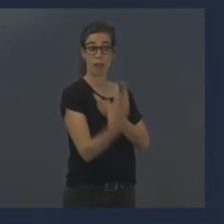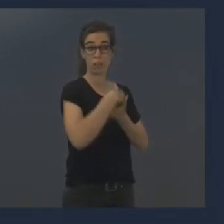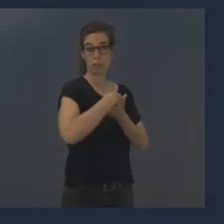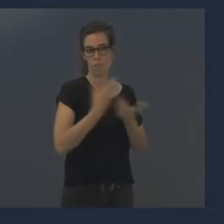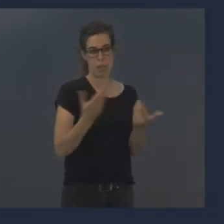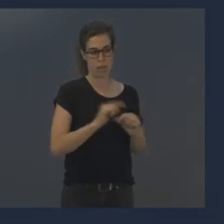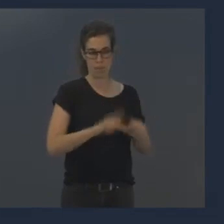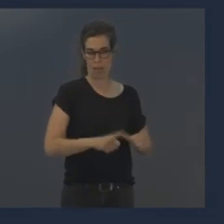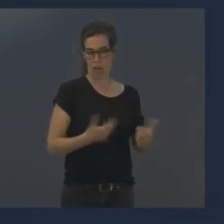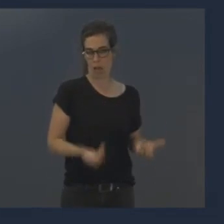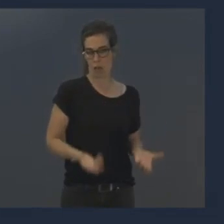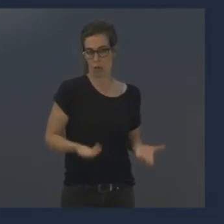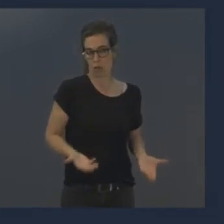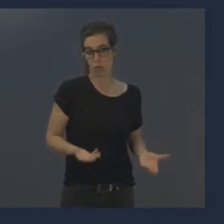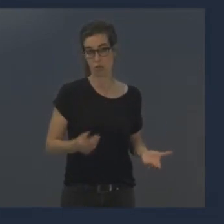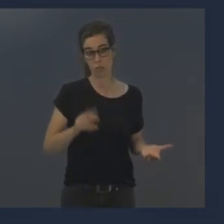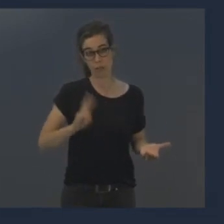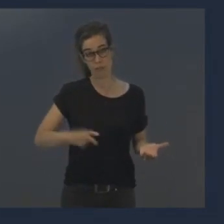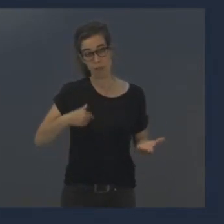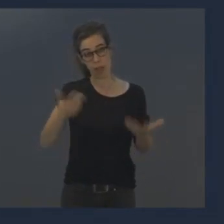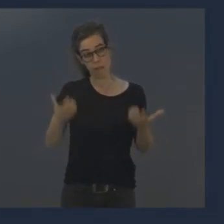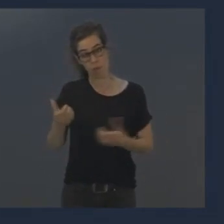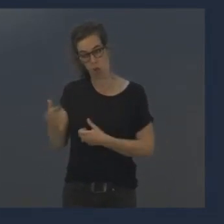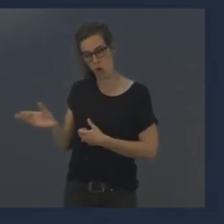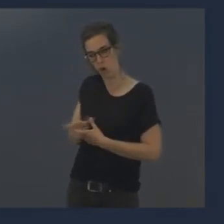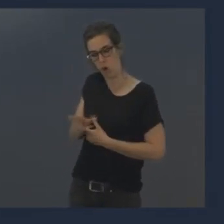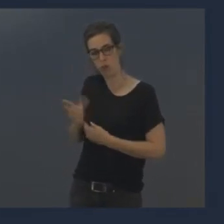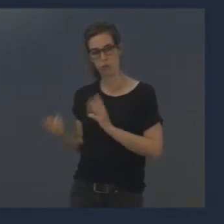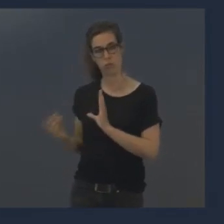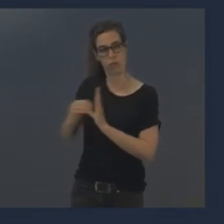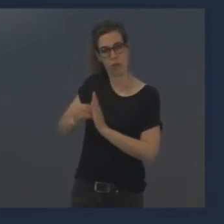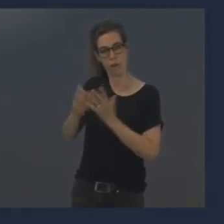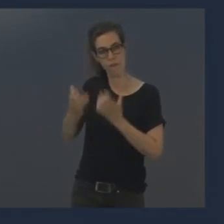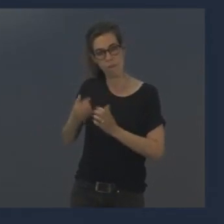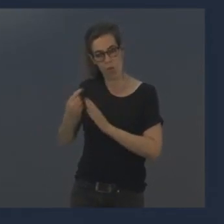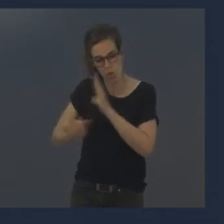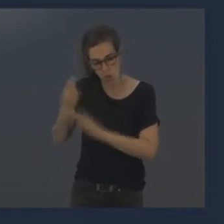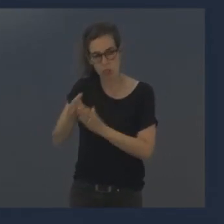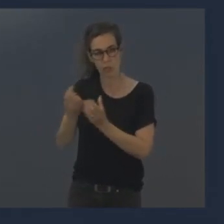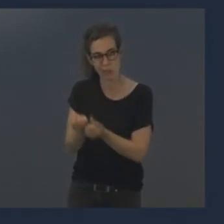de rétablir leur légitimité en relançant leur construction. Enfin, vous